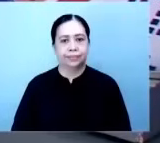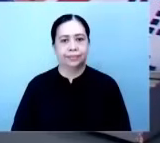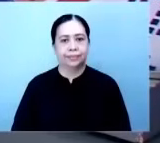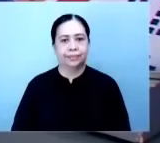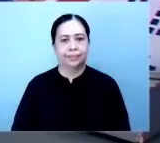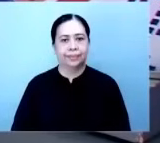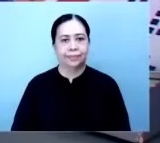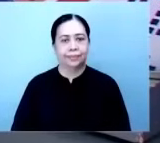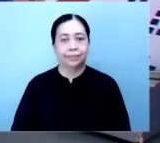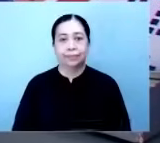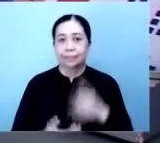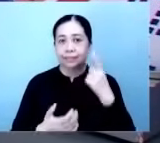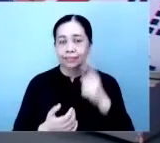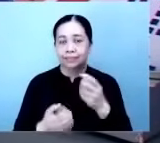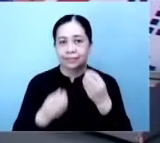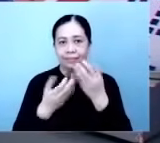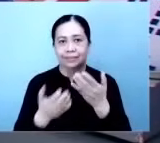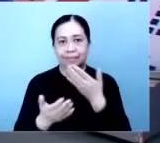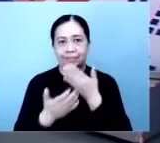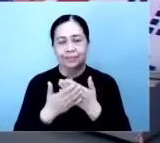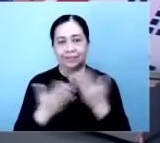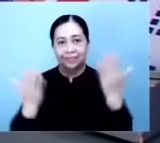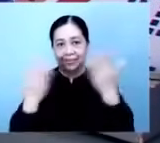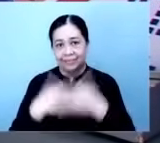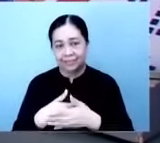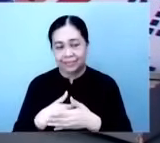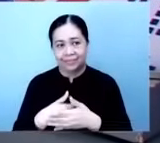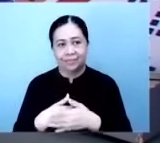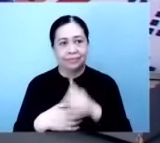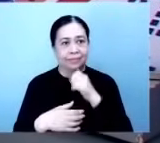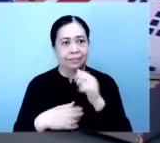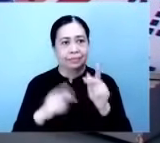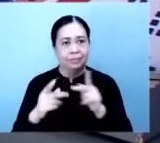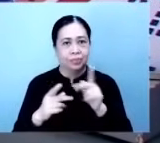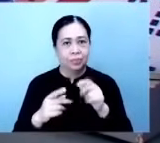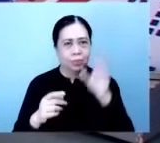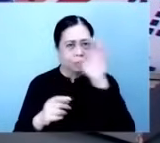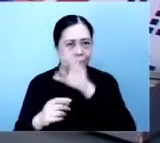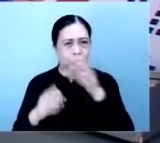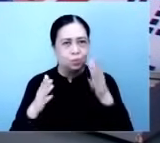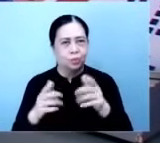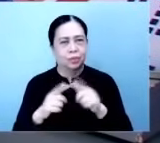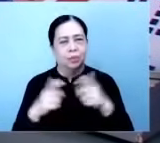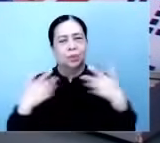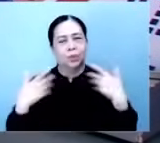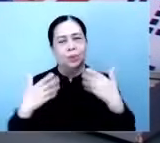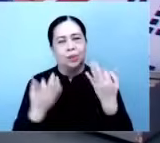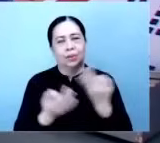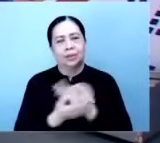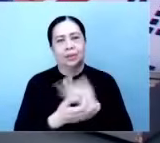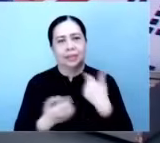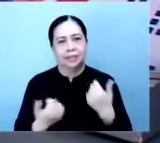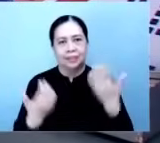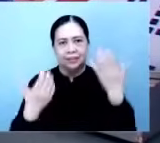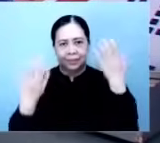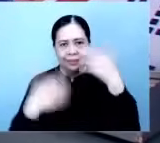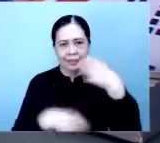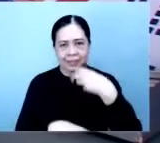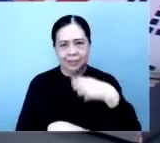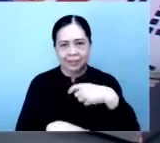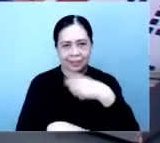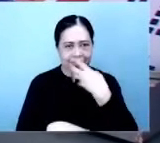Para naman sa ating pabaong pampa good night, hindi lang mga tao naghahanap ng paraan para mapreskuhan ngayon taginip. Pati mga aso